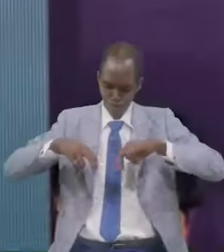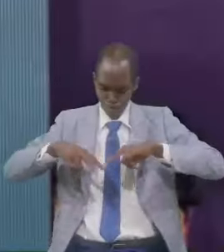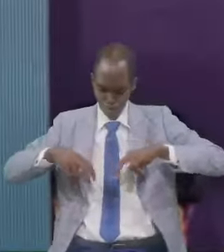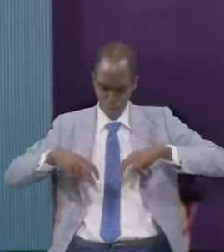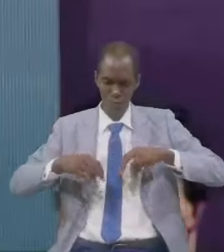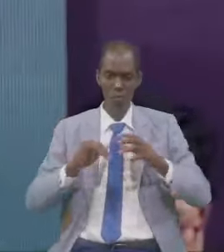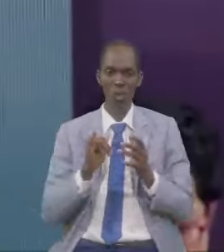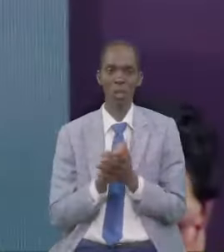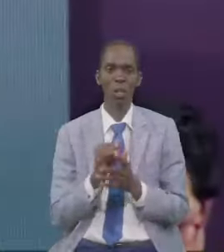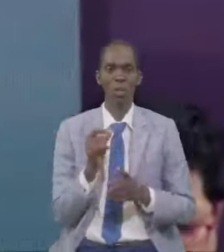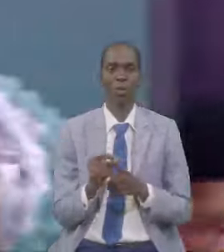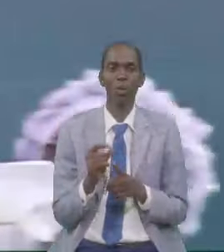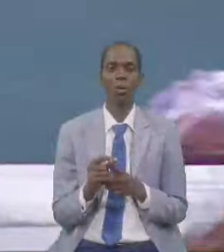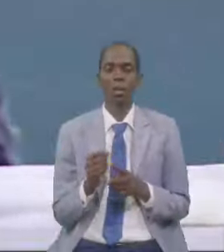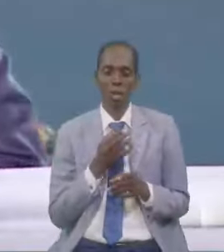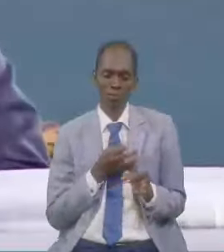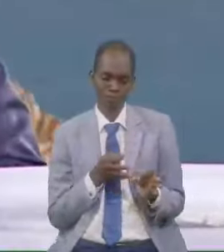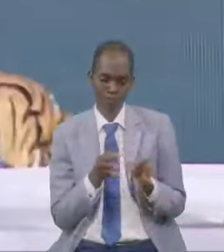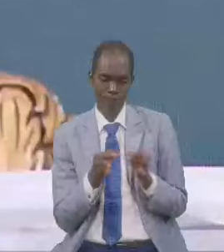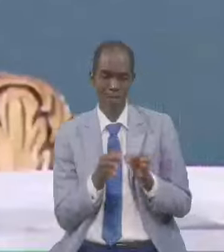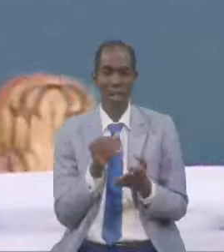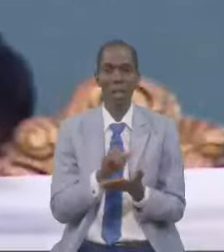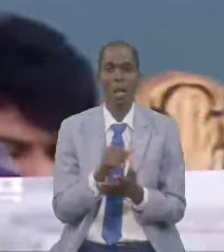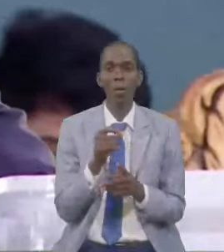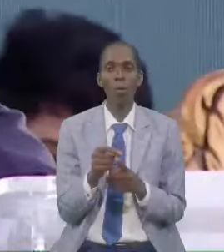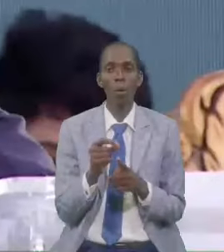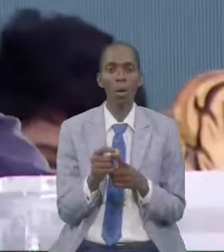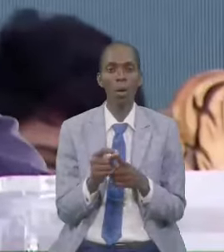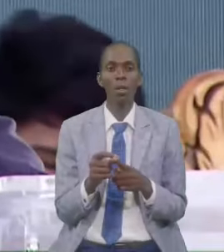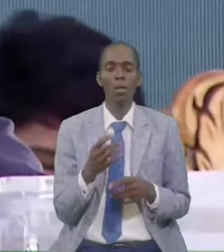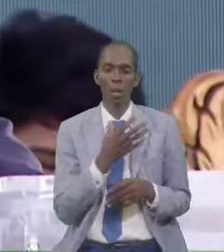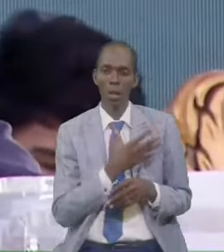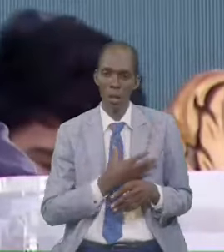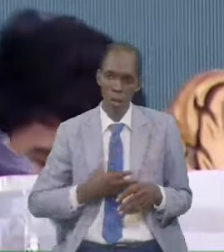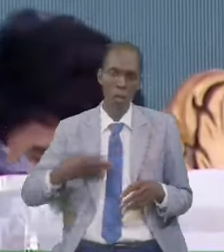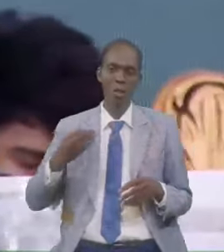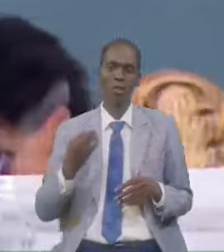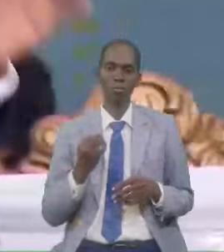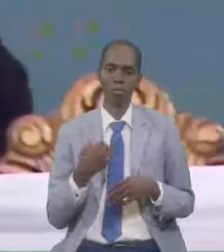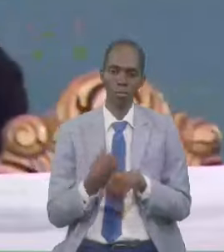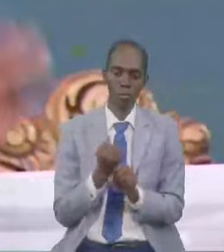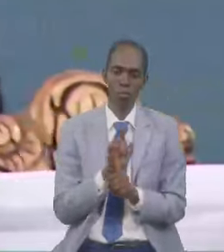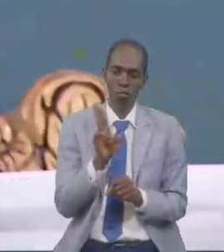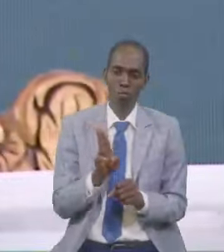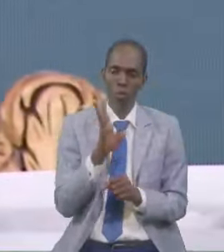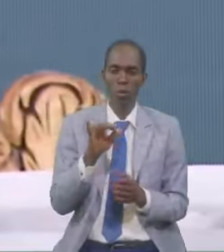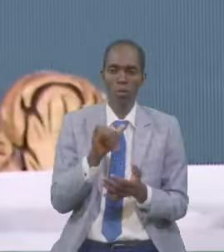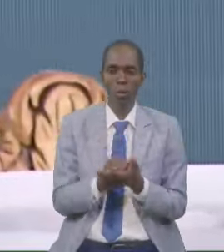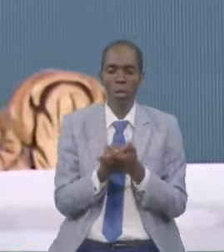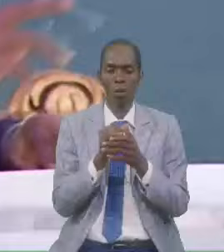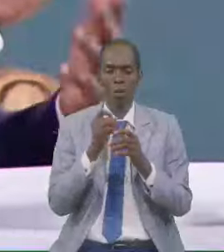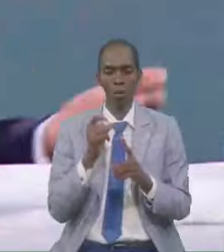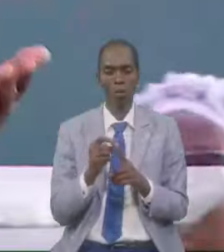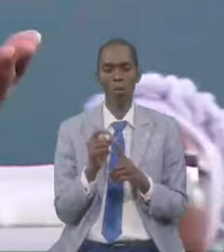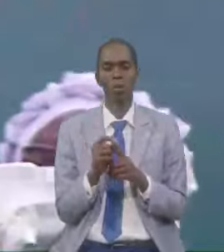విశ్లేషిస్తే, ఎక్స్‌ప్లెయిన్ దట్ వర్డ్, ఆ వాక్కును వివరిస్తే, amplify that word, ఆ యొక్క వాక్కును గొప్పగా చేసుకుంటే, వాచ్, ఏంటది,